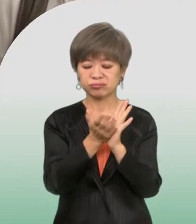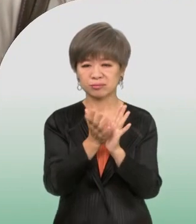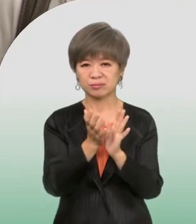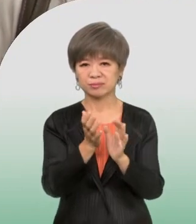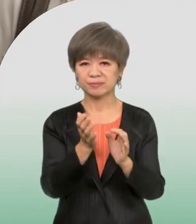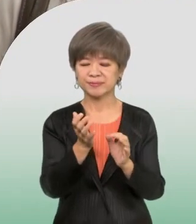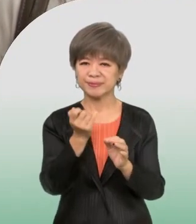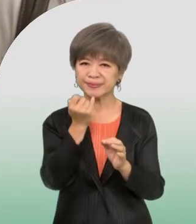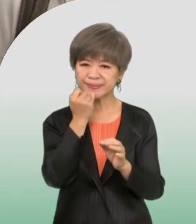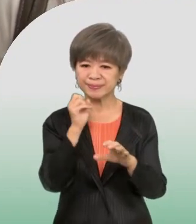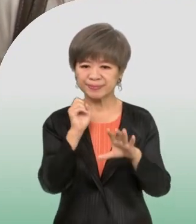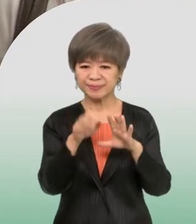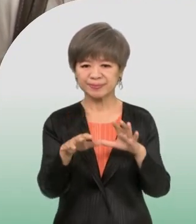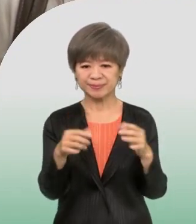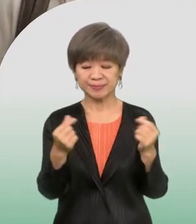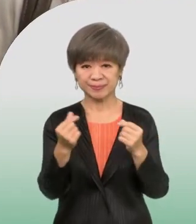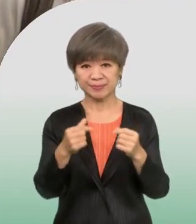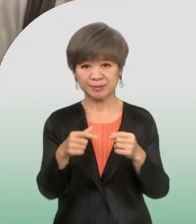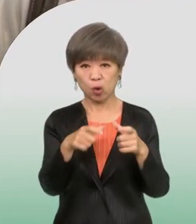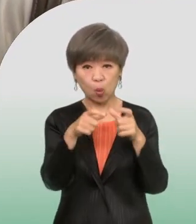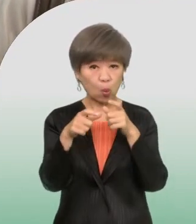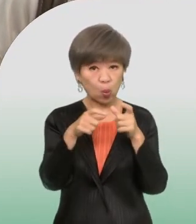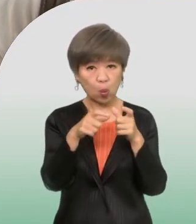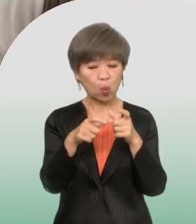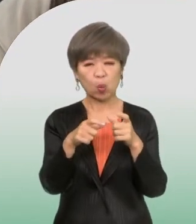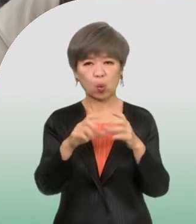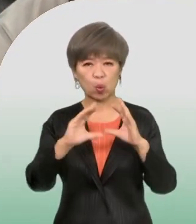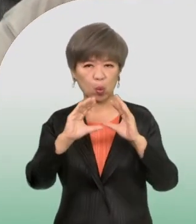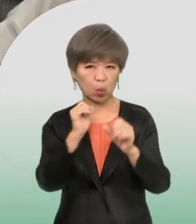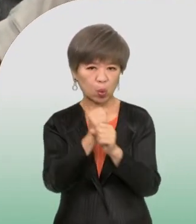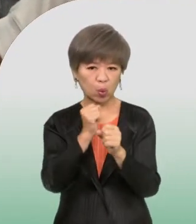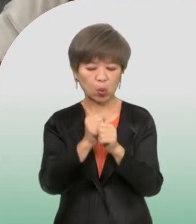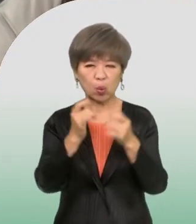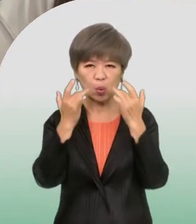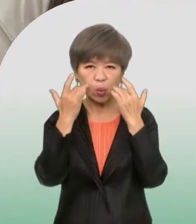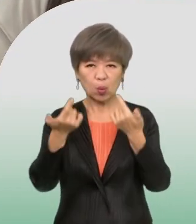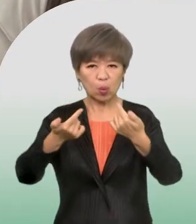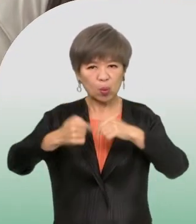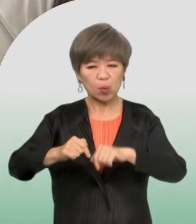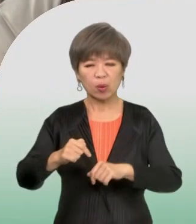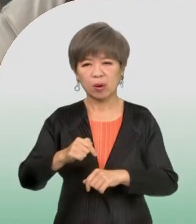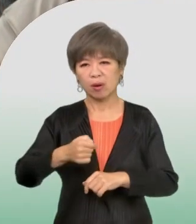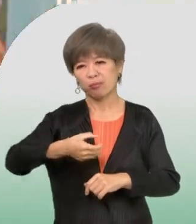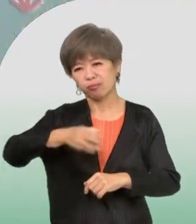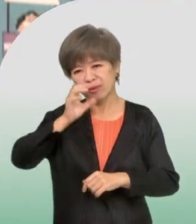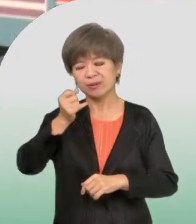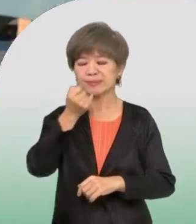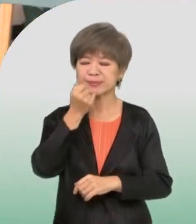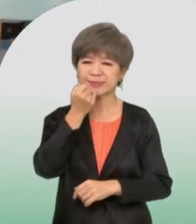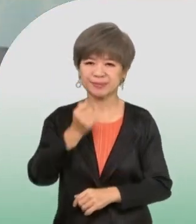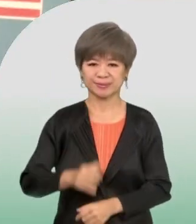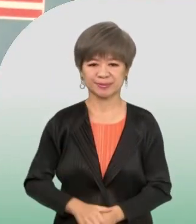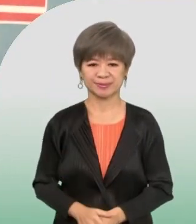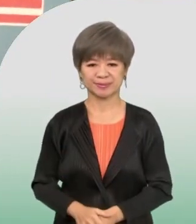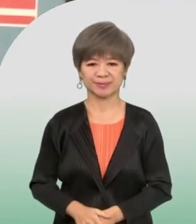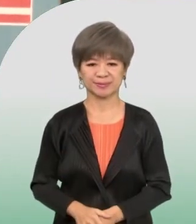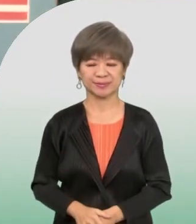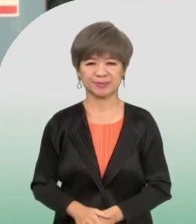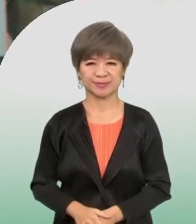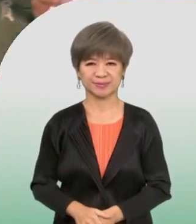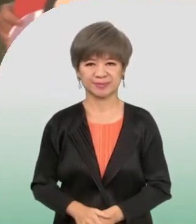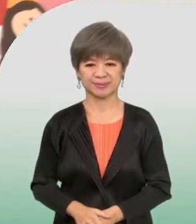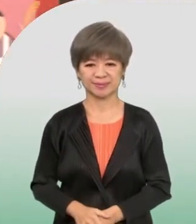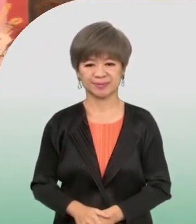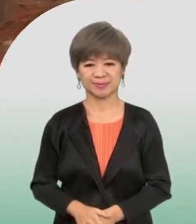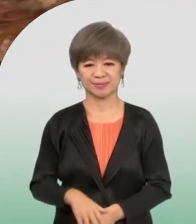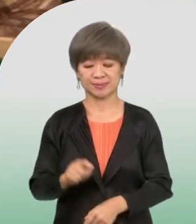以放入到西点啊，或是入菜啊，或饮品里面都可以用。 以